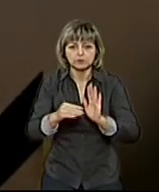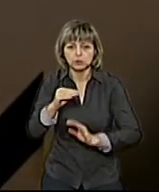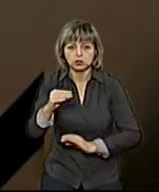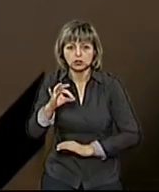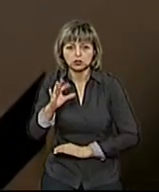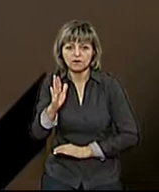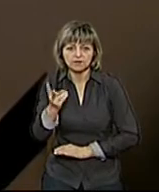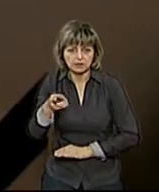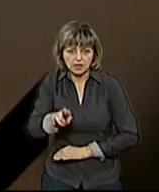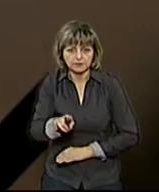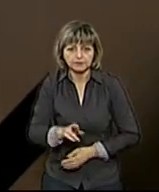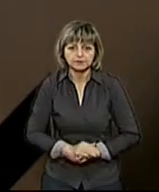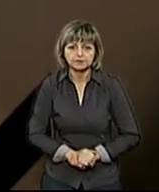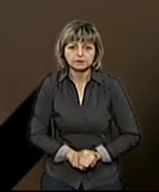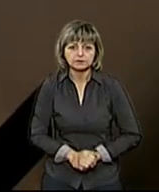жовтня.